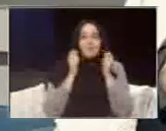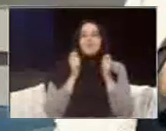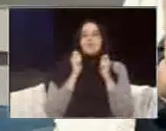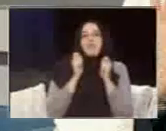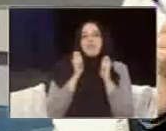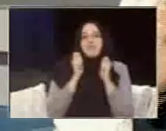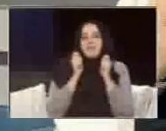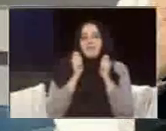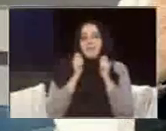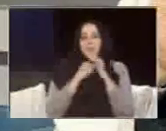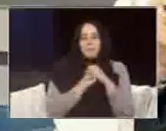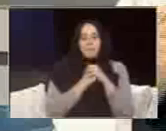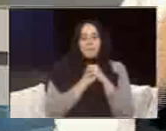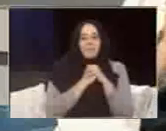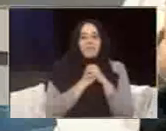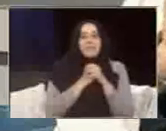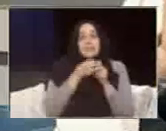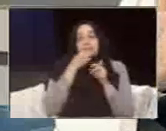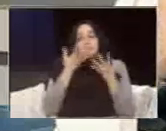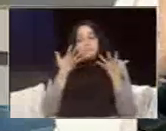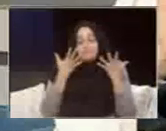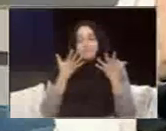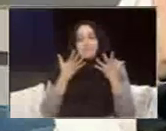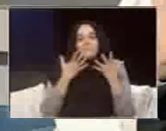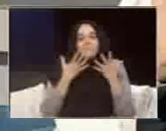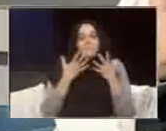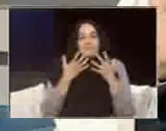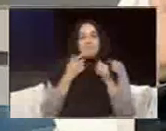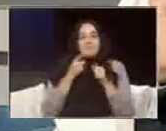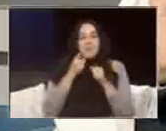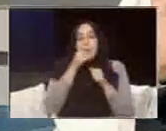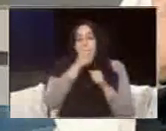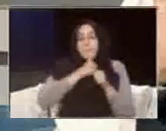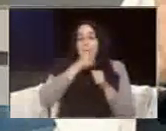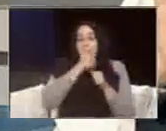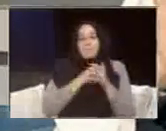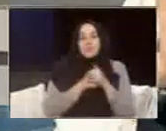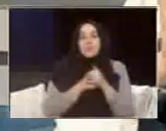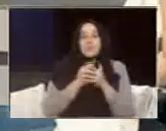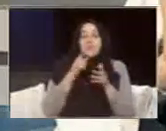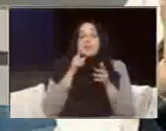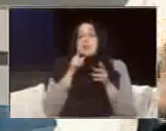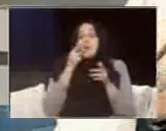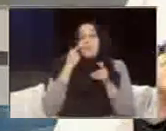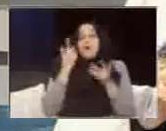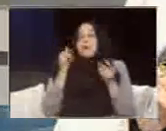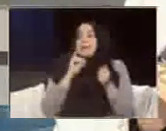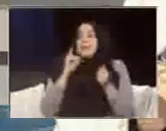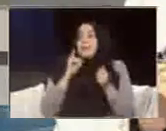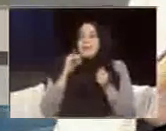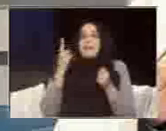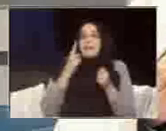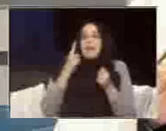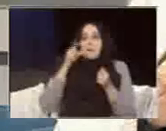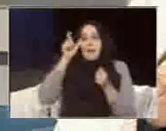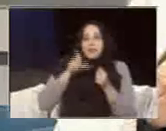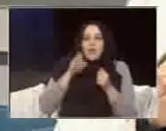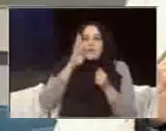فلنحذر. لكن نقول لك يا بنتي صبري واحتسبي، شوفي له ناس ملاح، ناس عقال يروحوا يهضروا